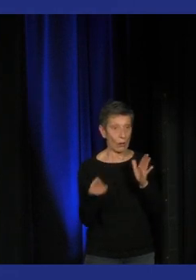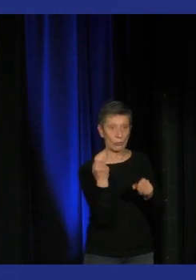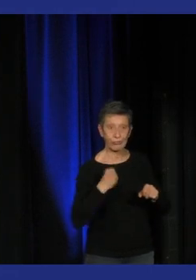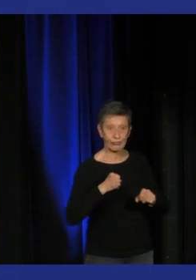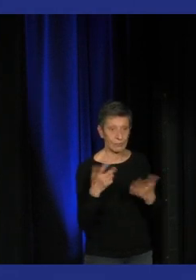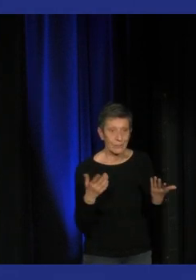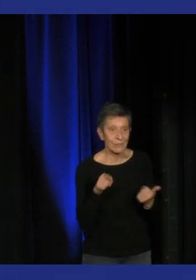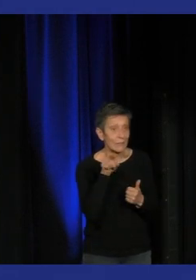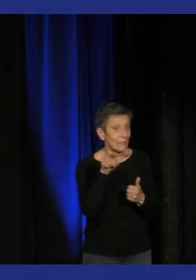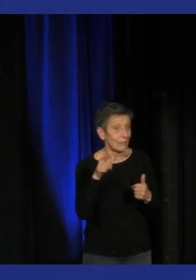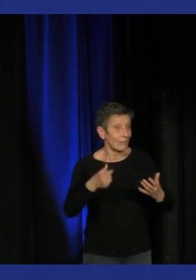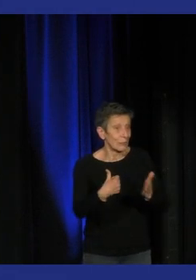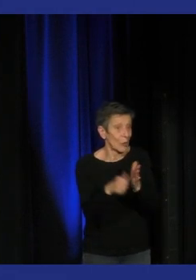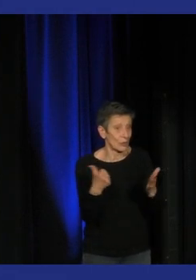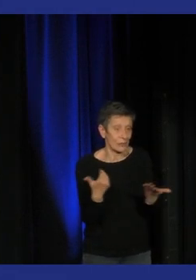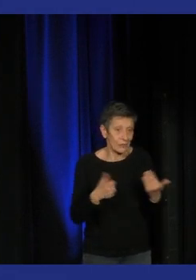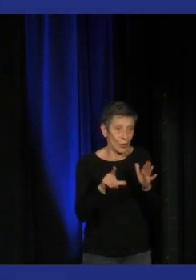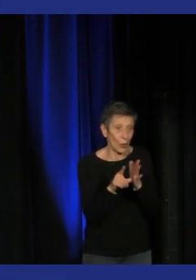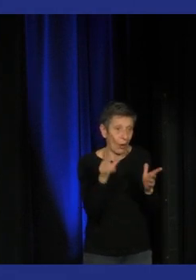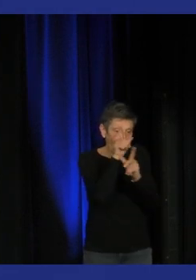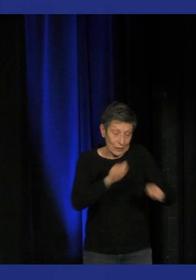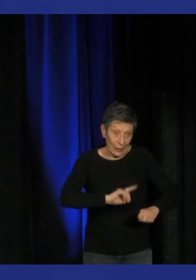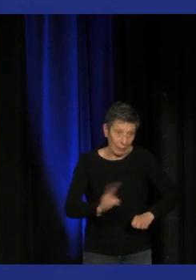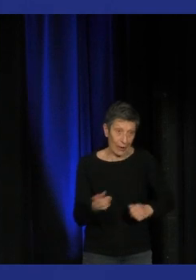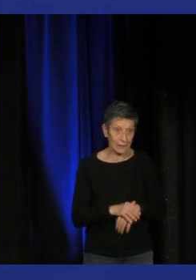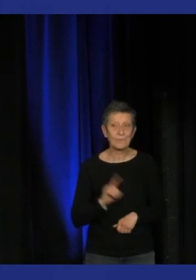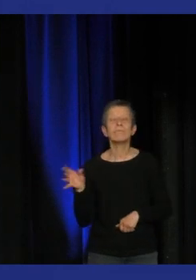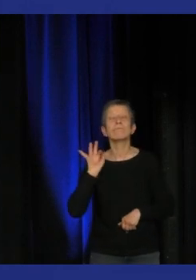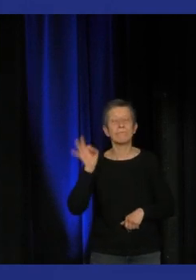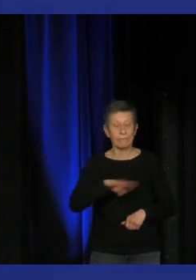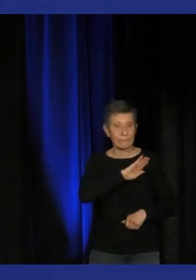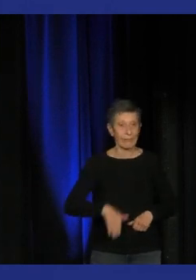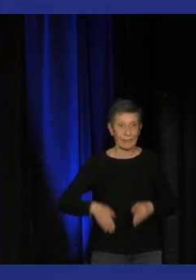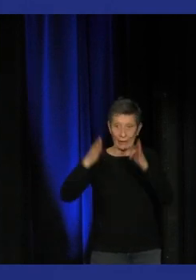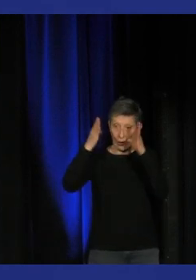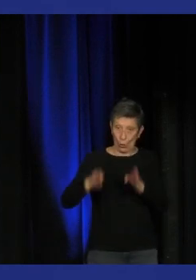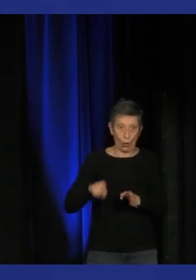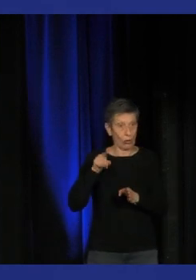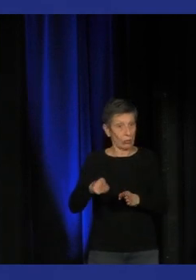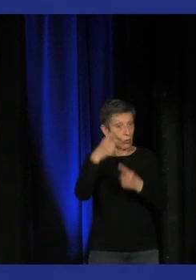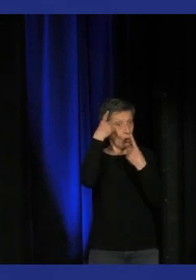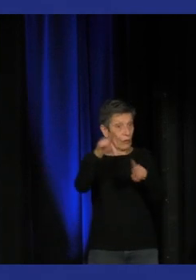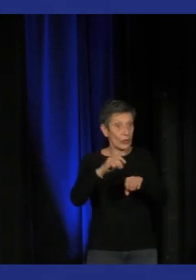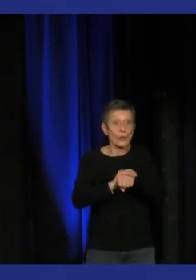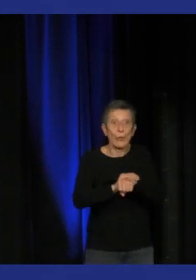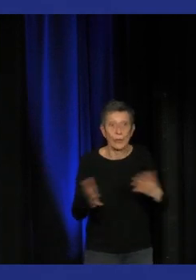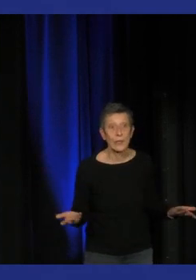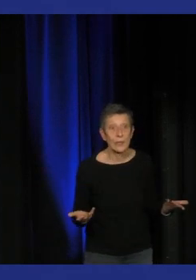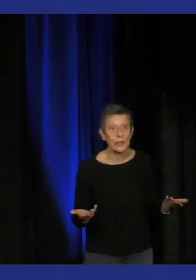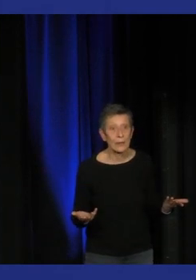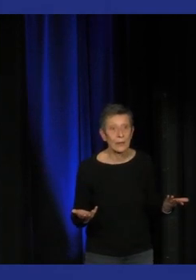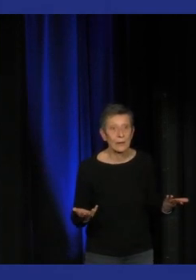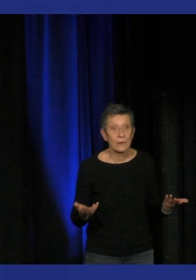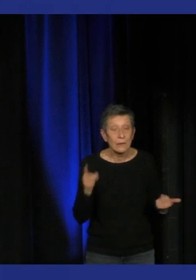Voilà. Donc là, on passe directement dans la dernière colonne, une revendication politique. Pourquoi ne pas avoir directement